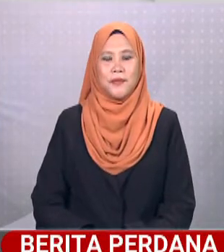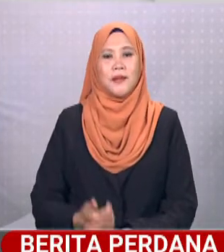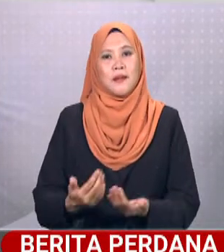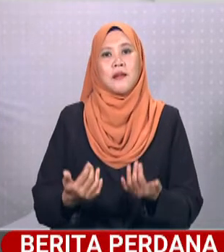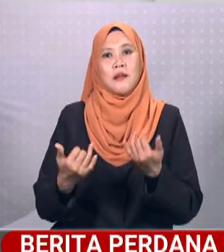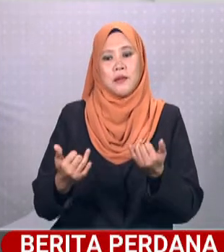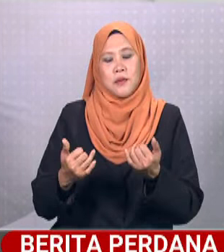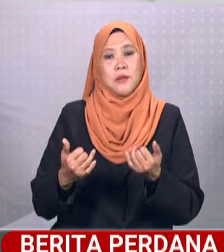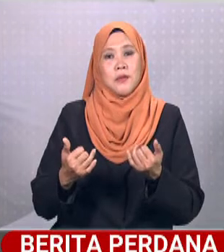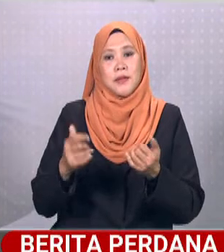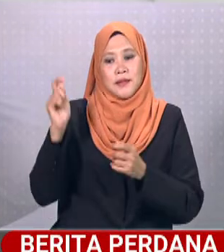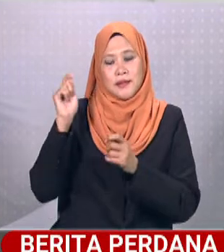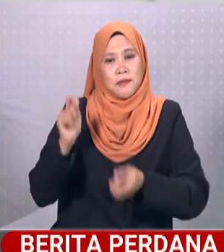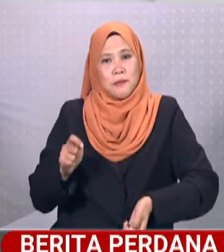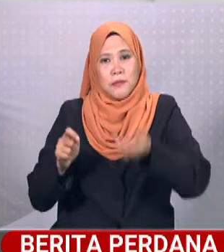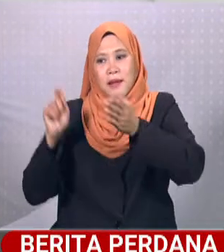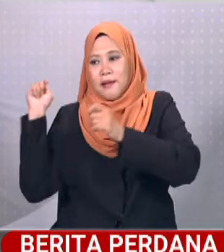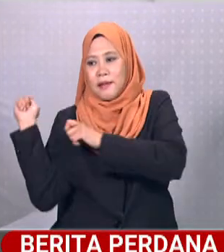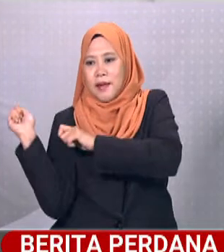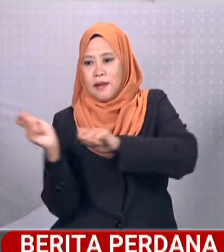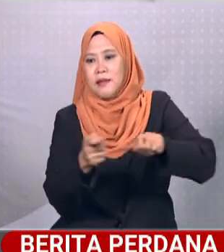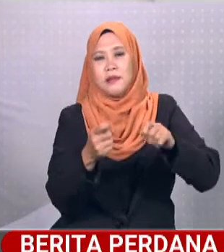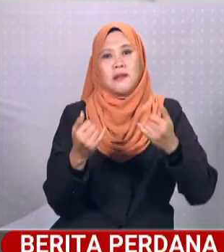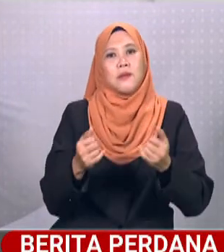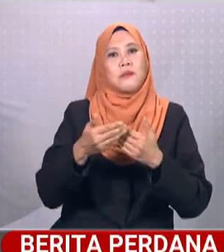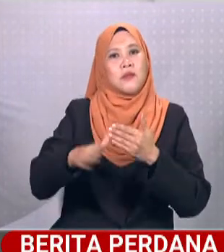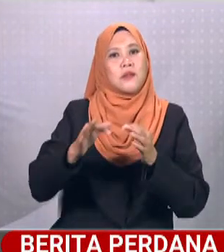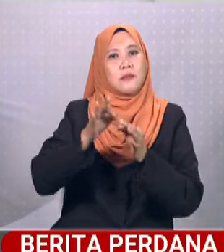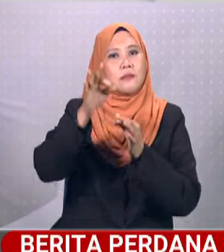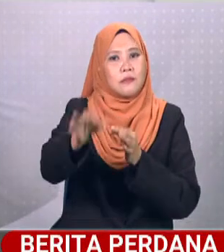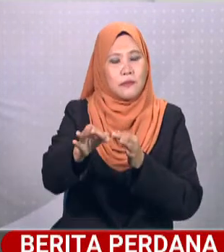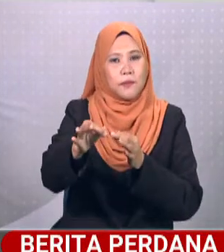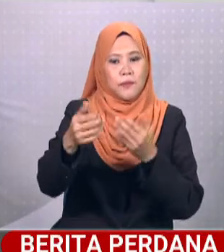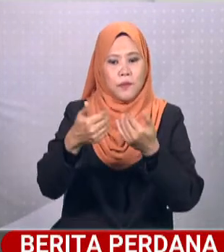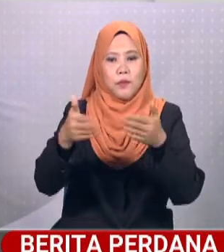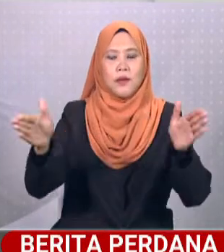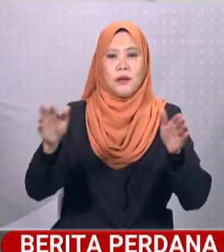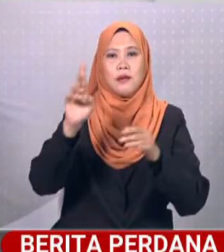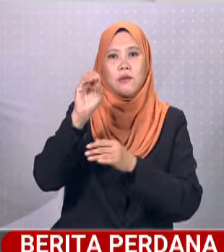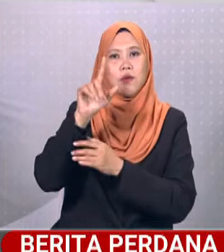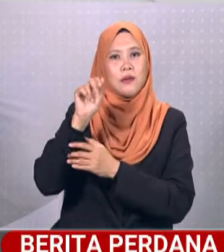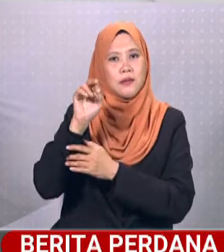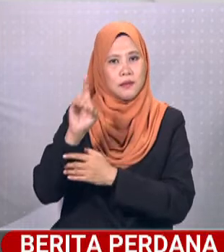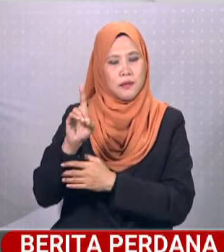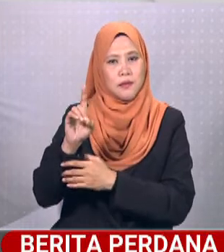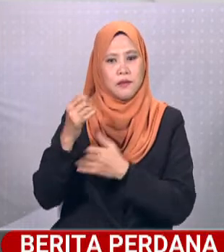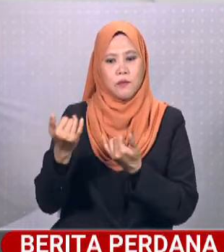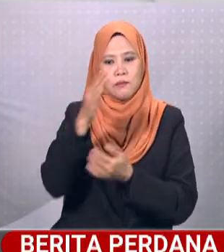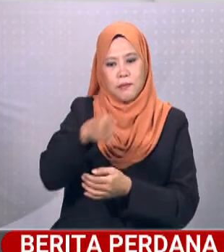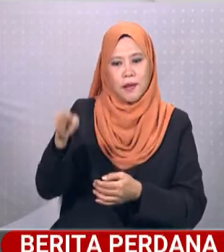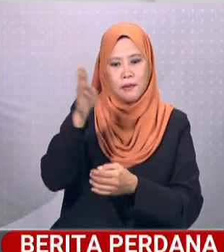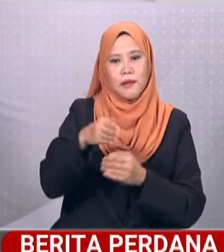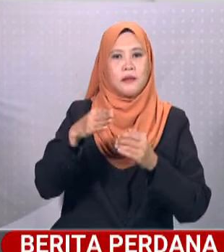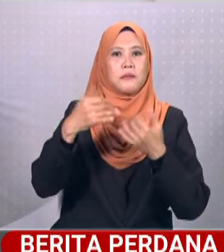Beralih ke perkembangan tenis pula, selepas penundaan kejohanan tenis Grand Slam terbuka Roland Garros dan pembatalan